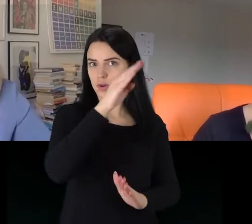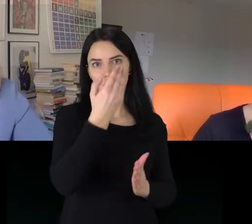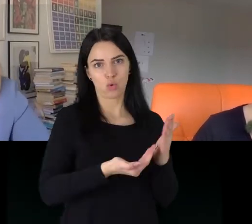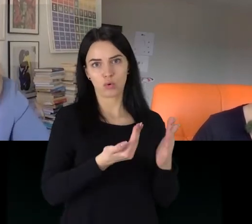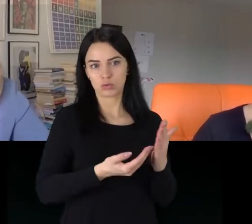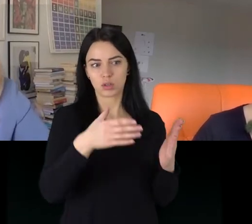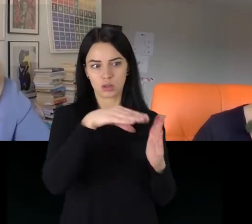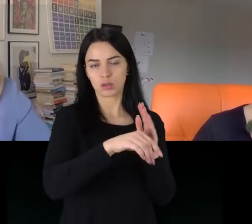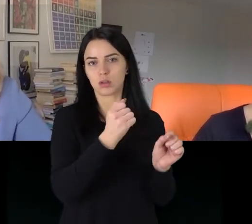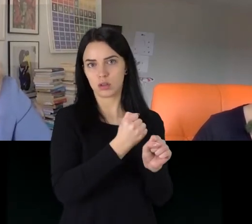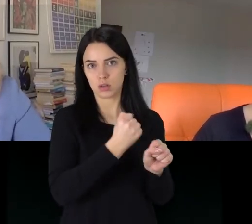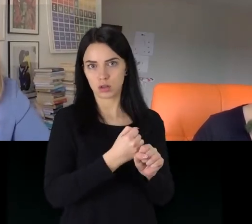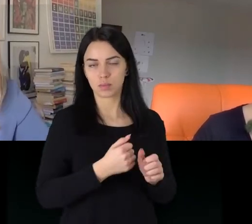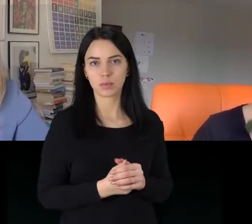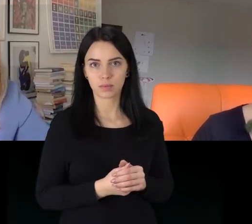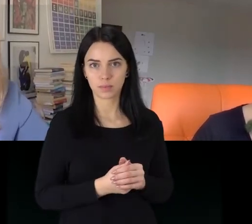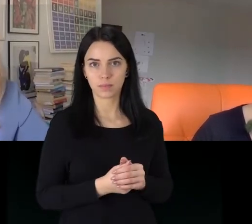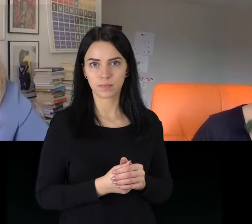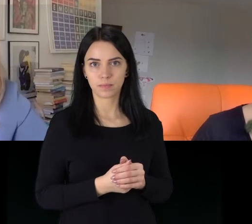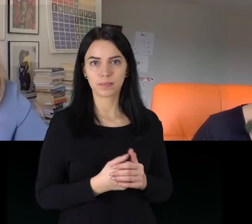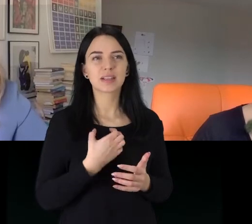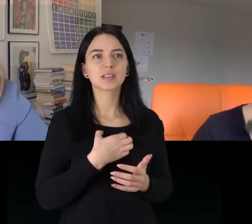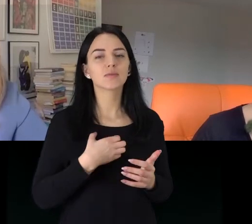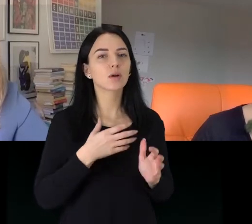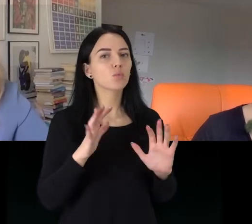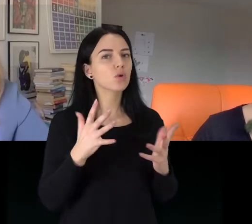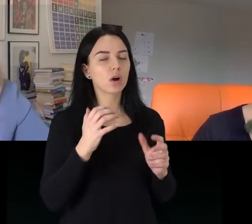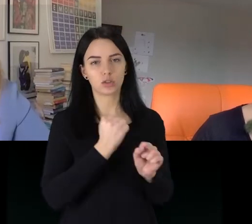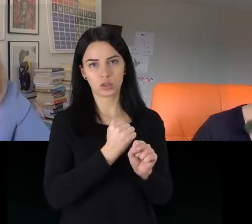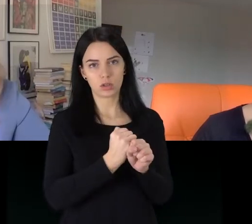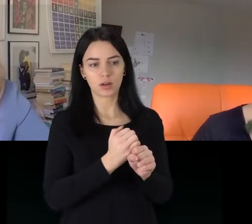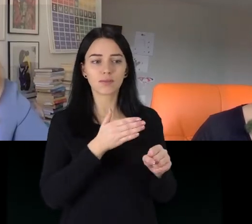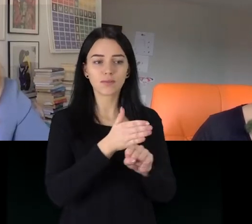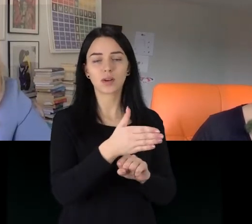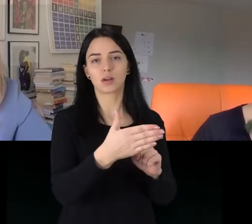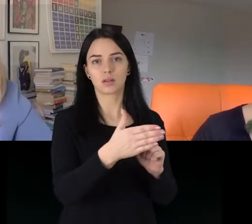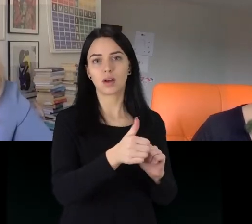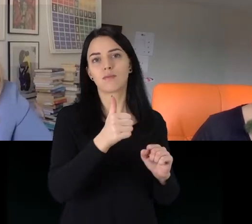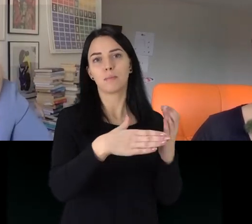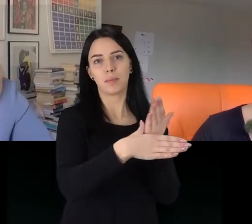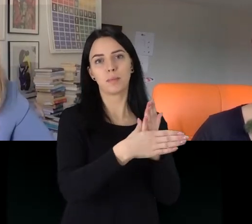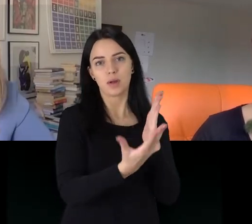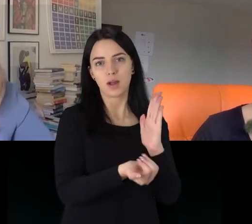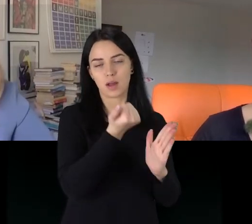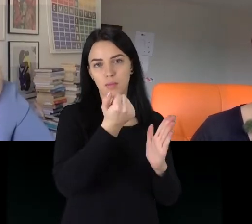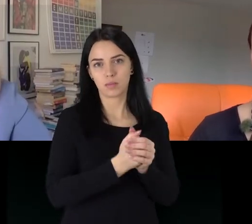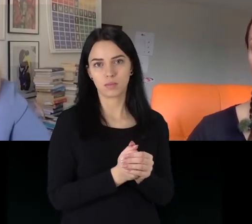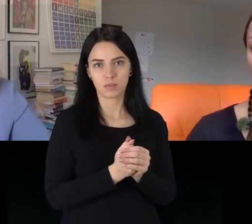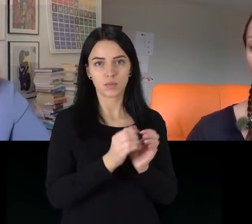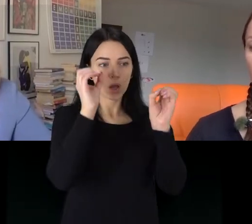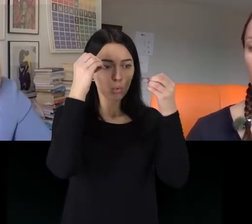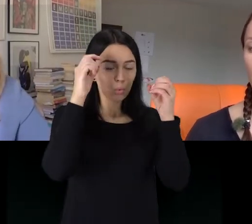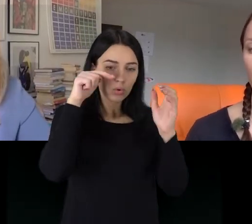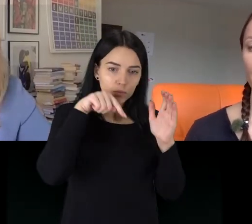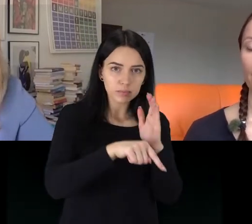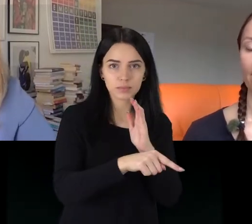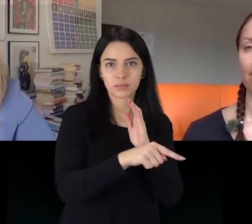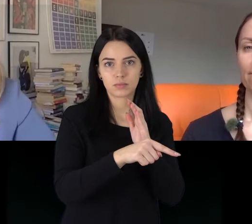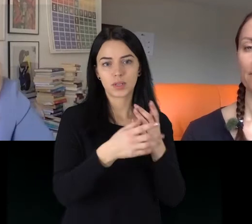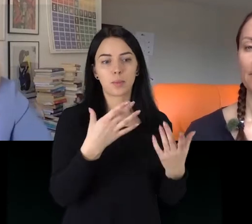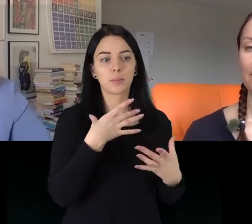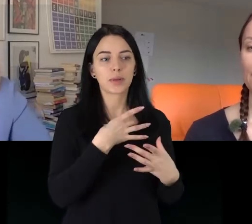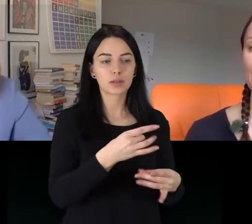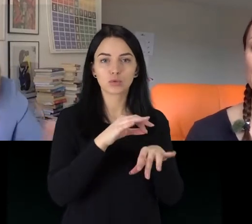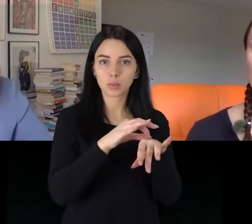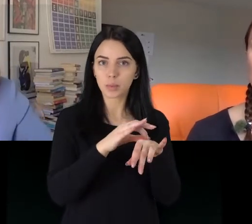ar ne, nu, turiu meni. Darykit judesius, kreipkitės pagalbos, kaip kad suprantat, googlinkit, ieškokit, eikite į priklausomybių lygių